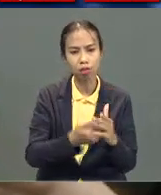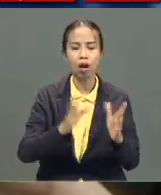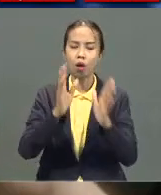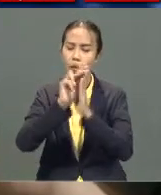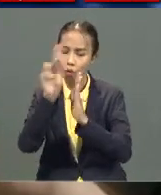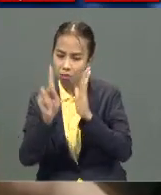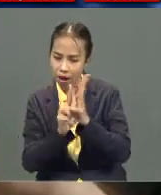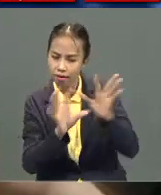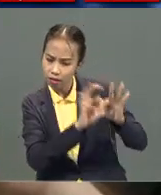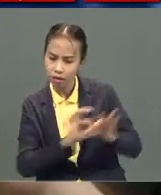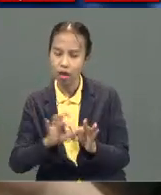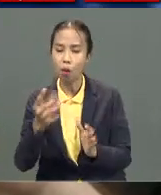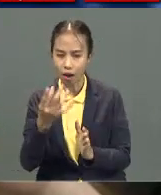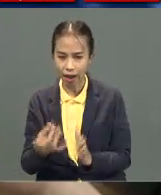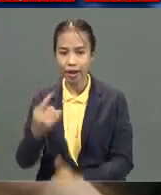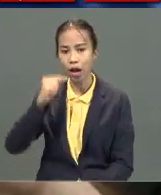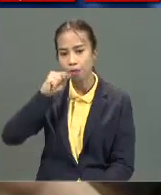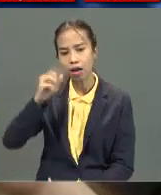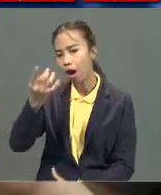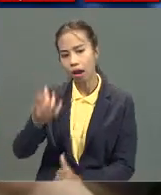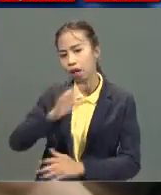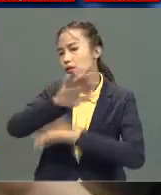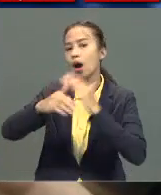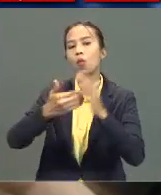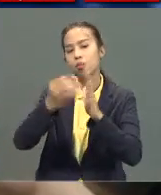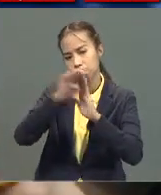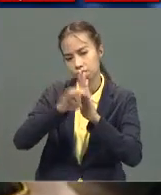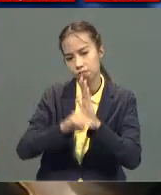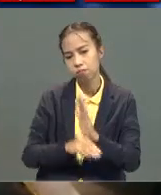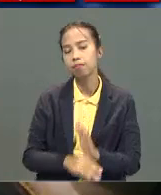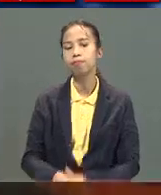เท็จจริงที่เกี่ยวข้องความเห็นคำสั่งทุกขั้นทุกตอนนะครับ